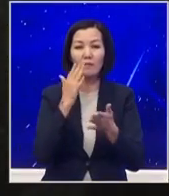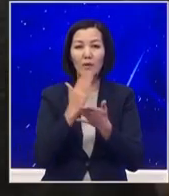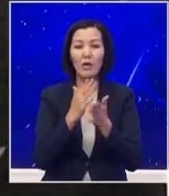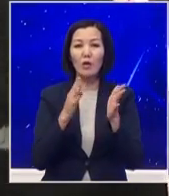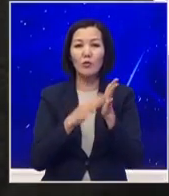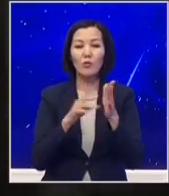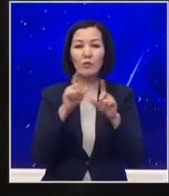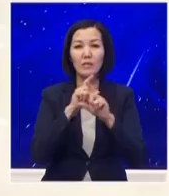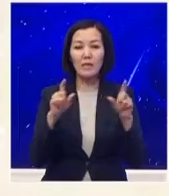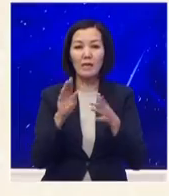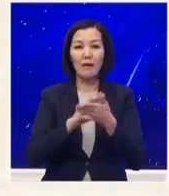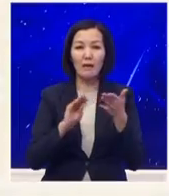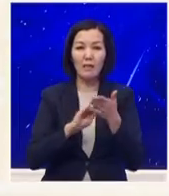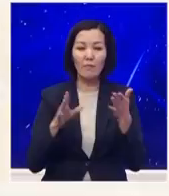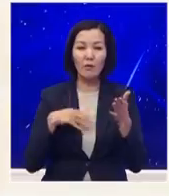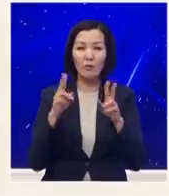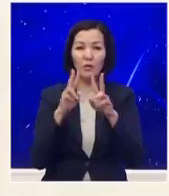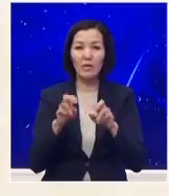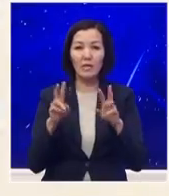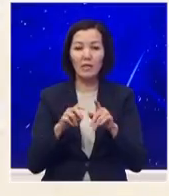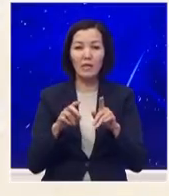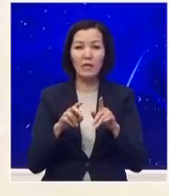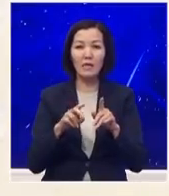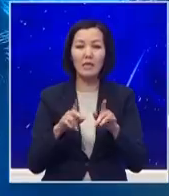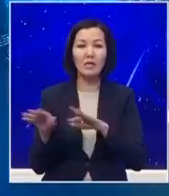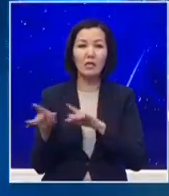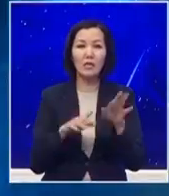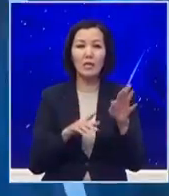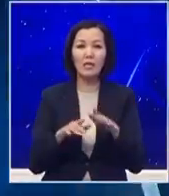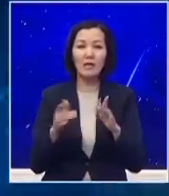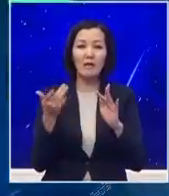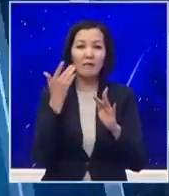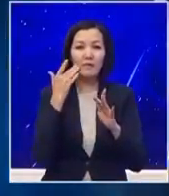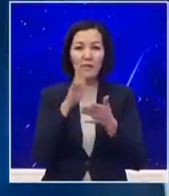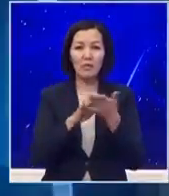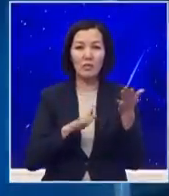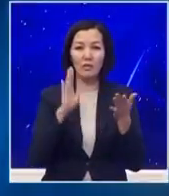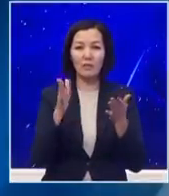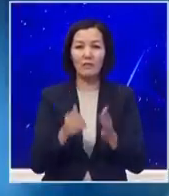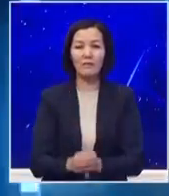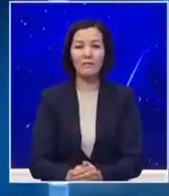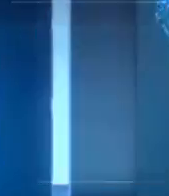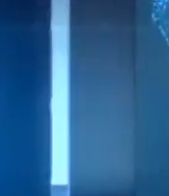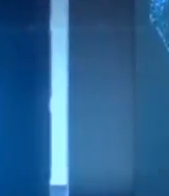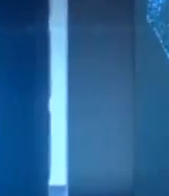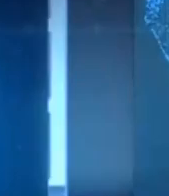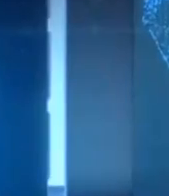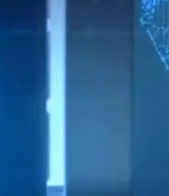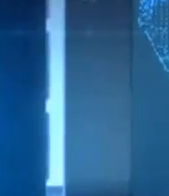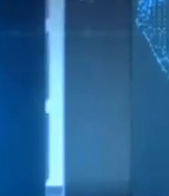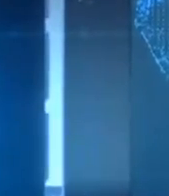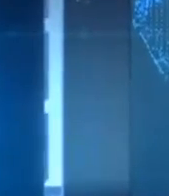иесіне әкімшілік хаттама толтырылды. Рейдтік шаралар жүйелі түрде жалғасады. Елдана Сәрсенбаева, Әсет Дүйсенбек, Жетісу